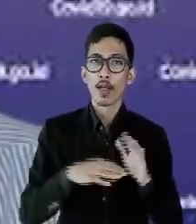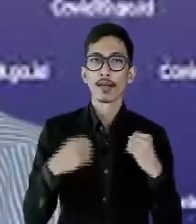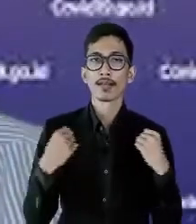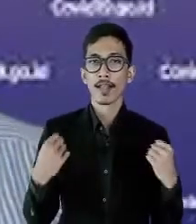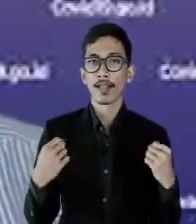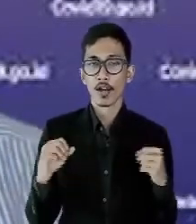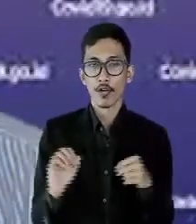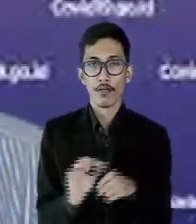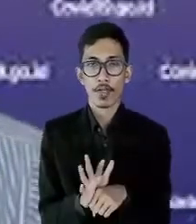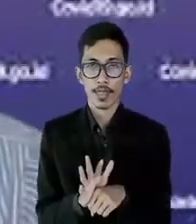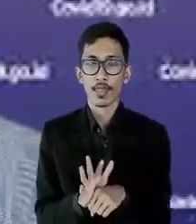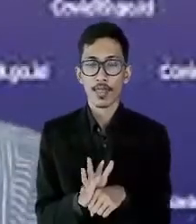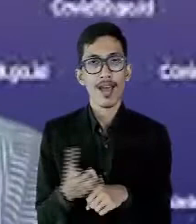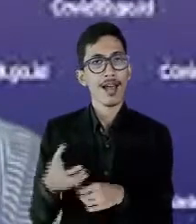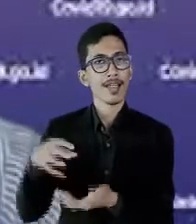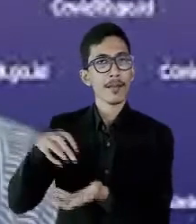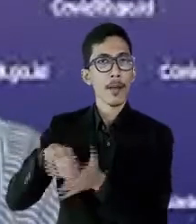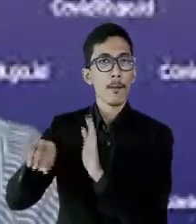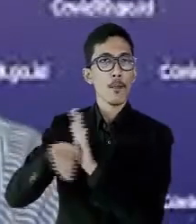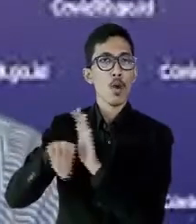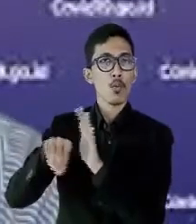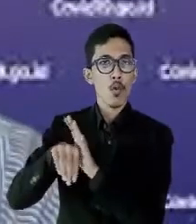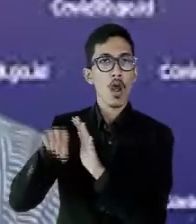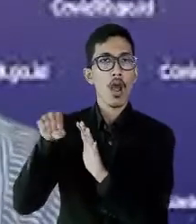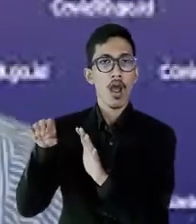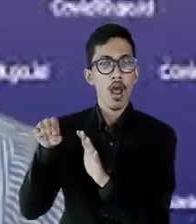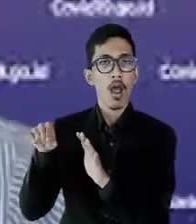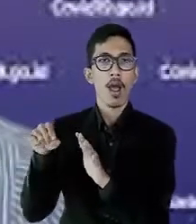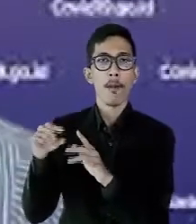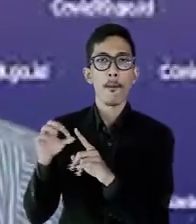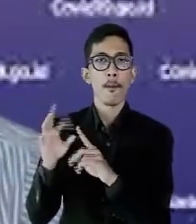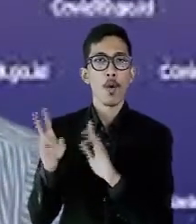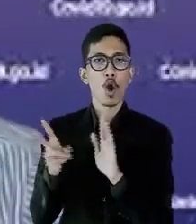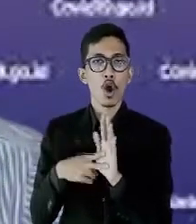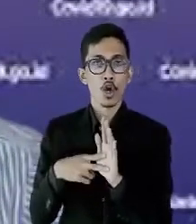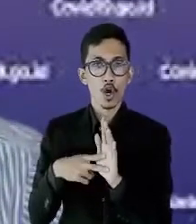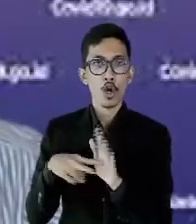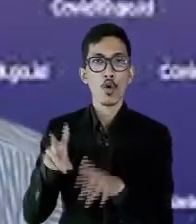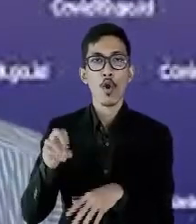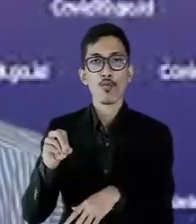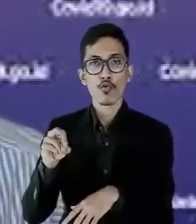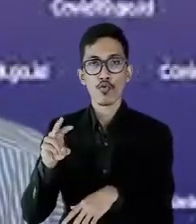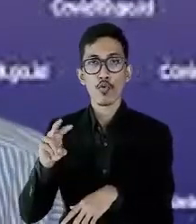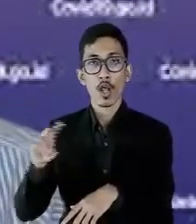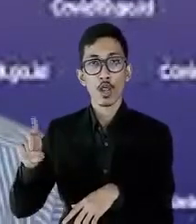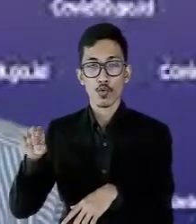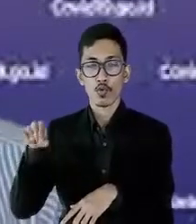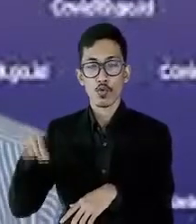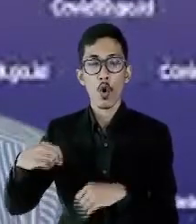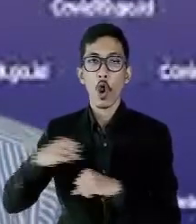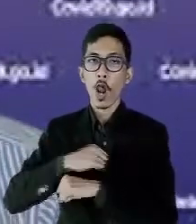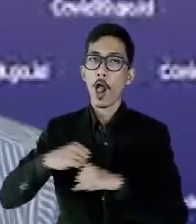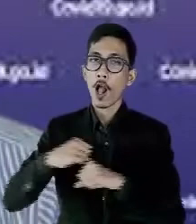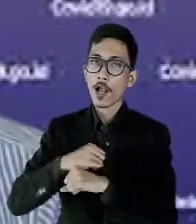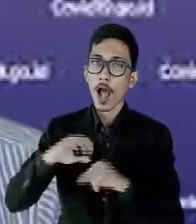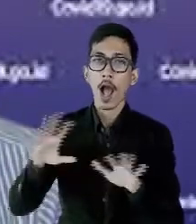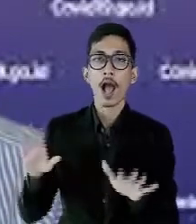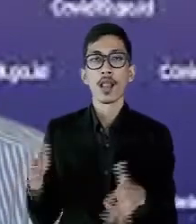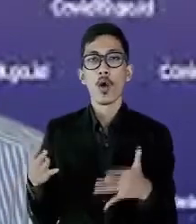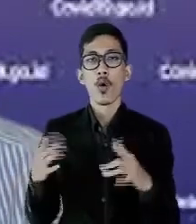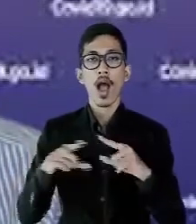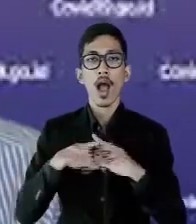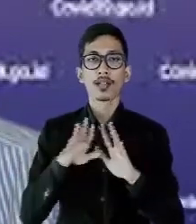COVID-19. Nah, Papua akan menjadi tolok ukur untuk penyelenggaraan event-event olahraga atau event-event besar